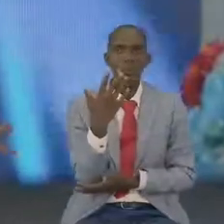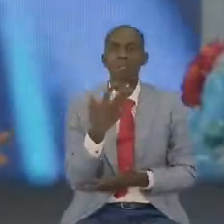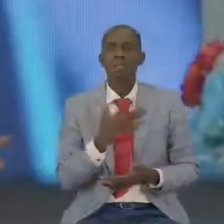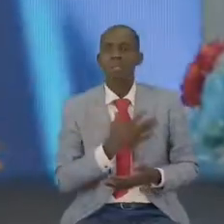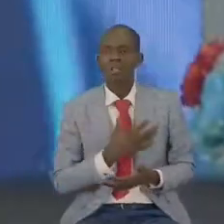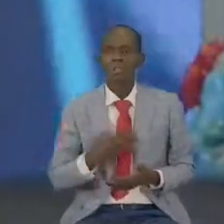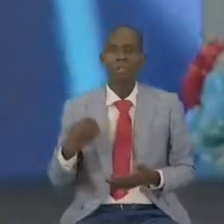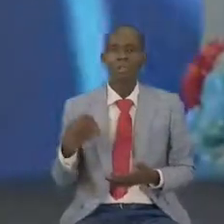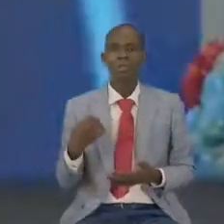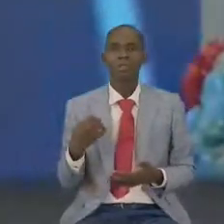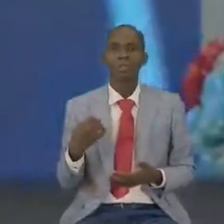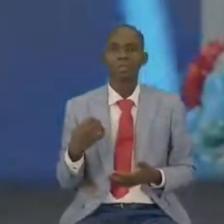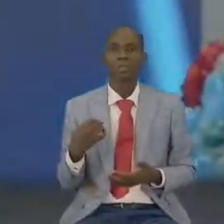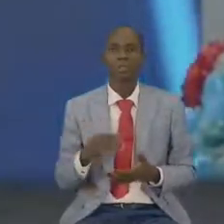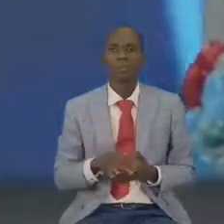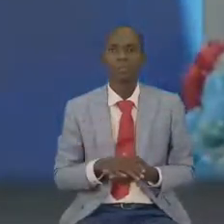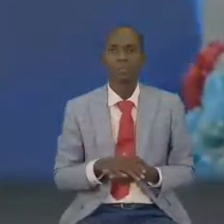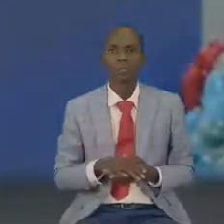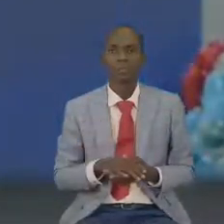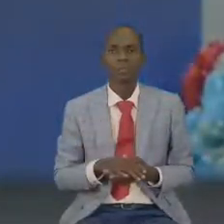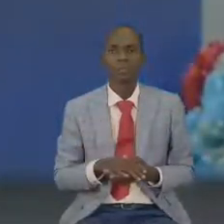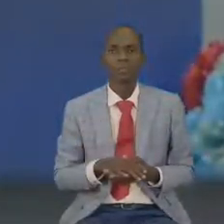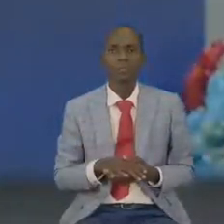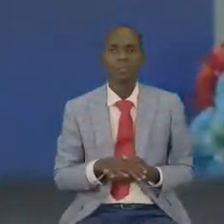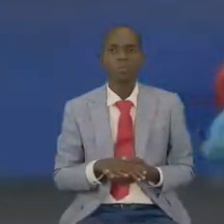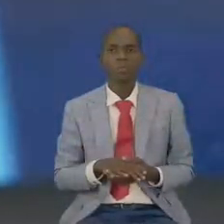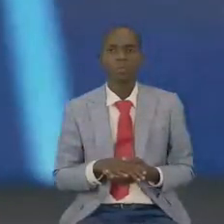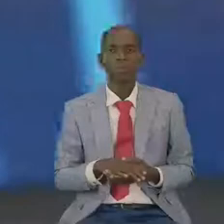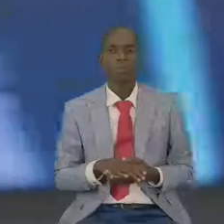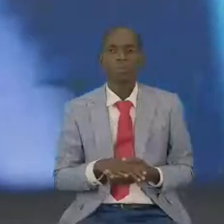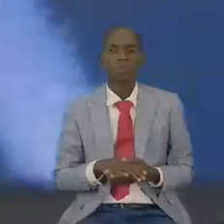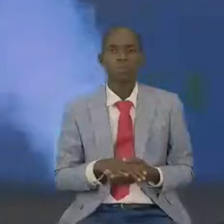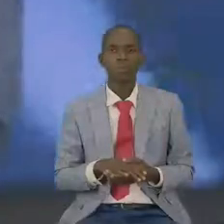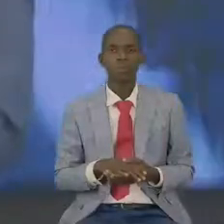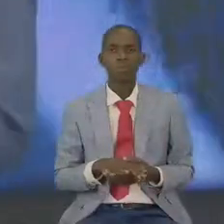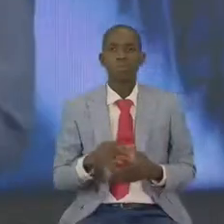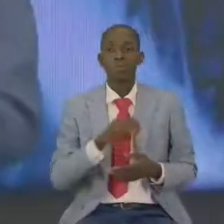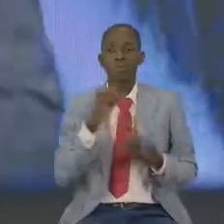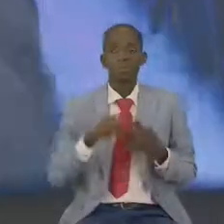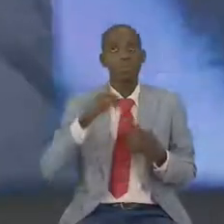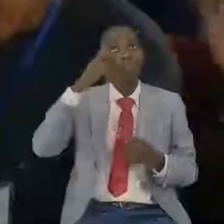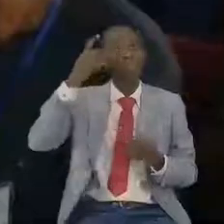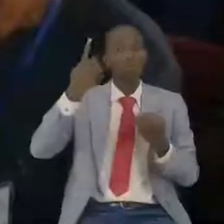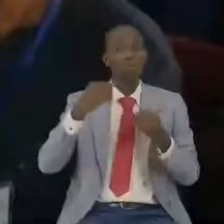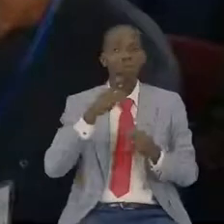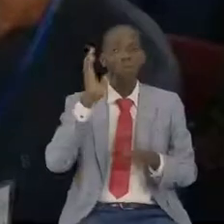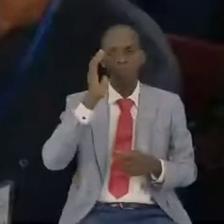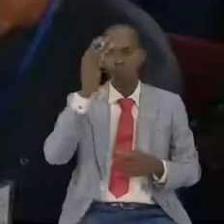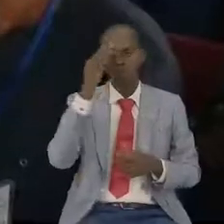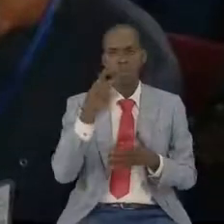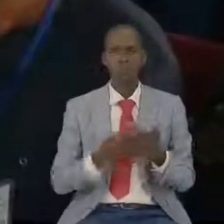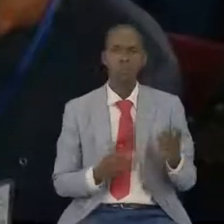ça maintenant. Je sais ce qu'il faut faire. Quand ton moment viendra, tu sauras quoi faire. Et quand tu